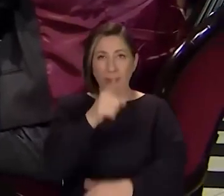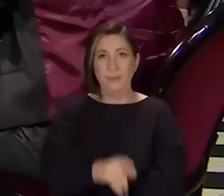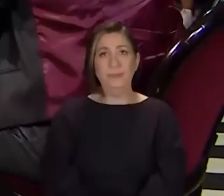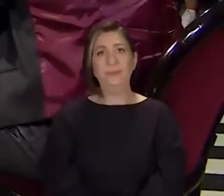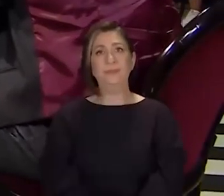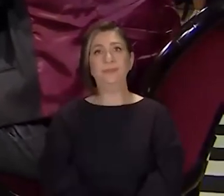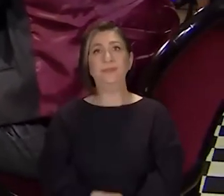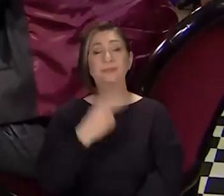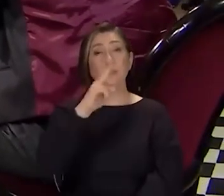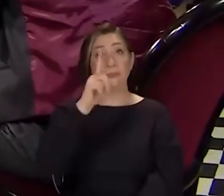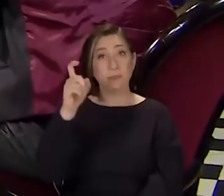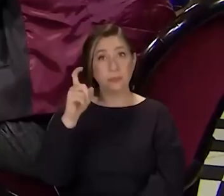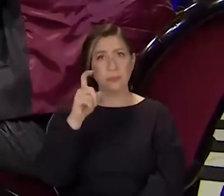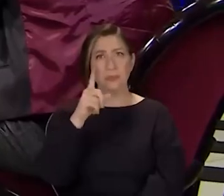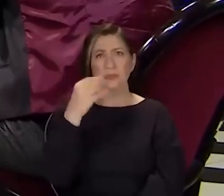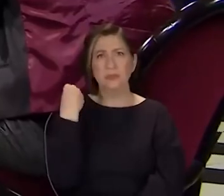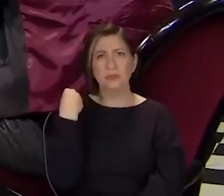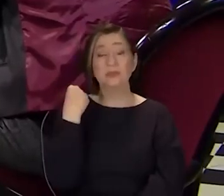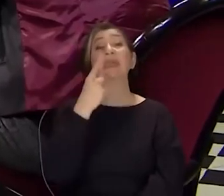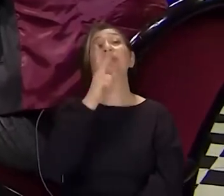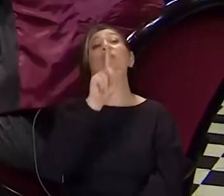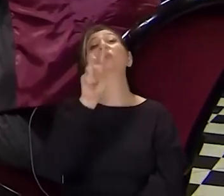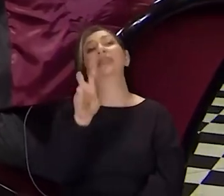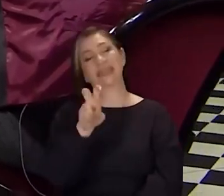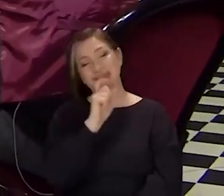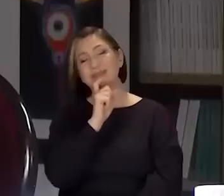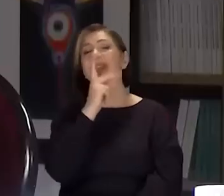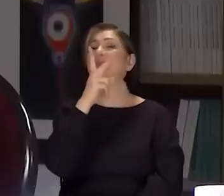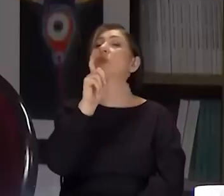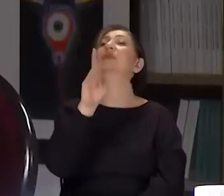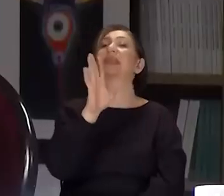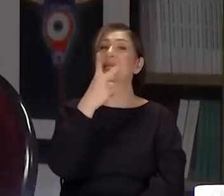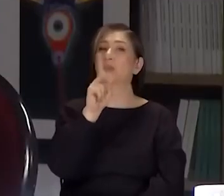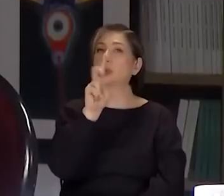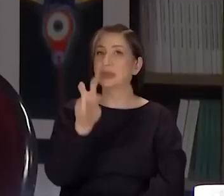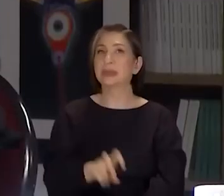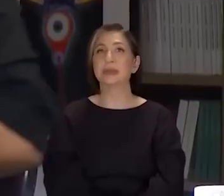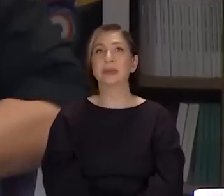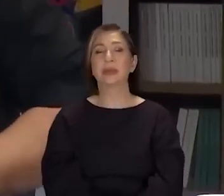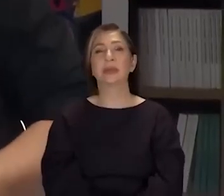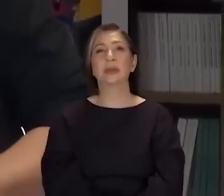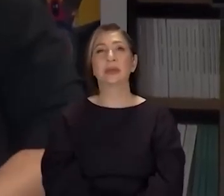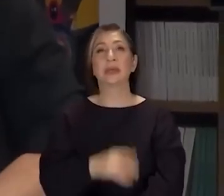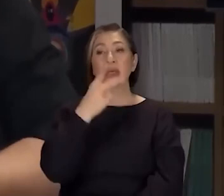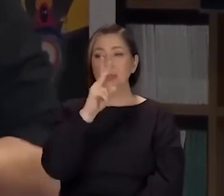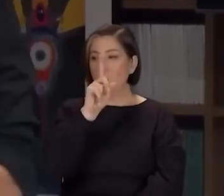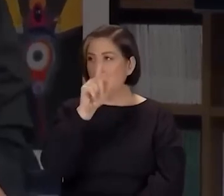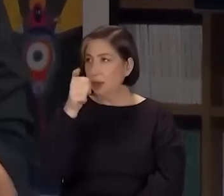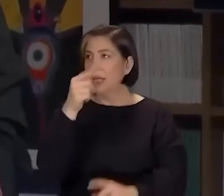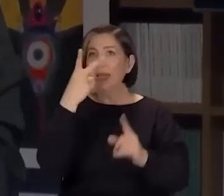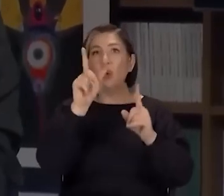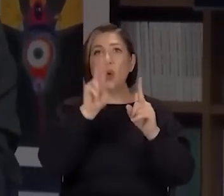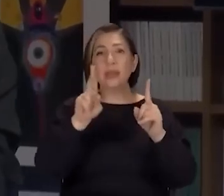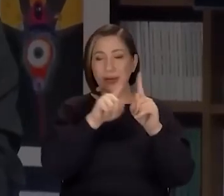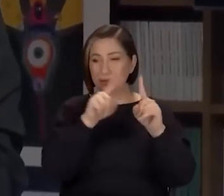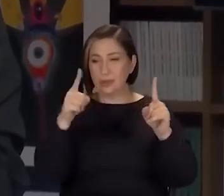Evet. 2019. Niye bu kitap? 2018 öyle aslında. Mi? Pardon, ben de öyle yazıyorum. Ya ben aslında 2016'dan 2017'den